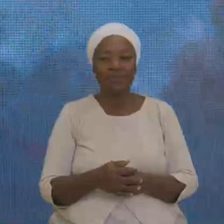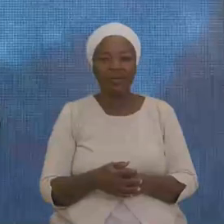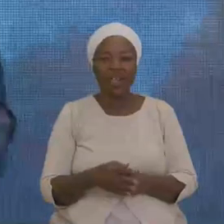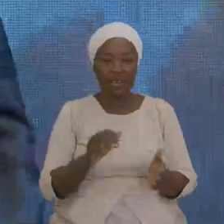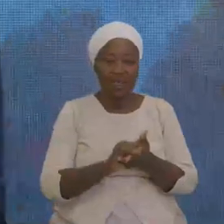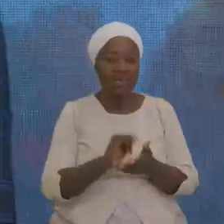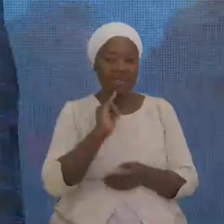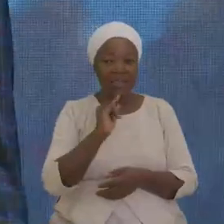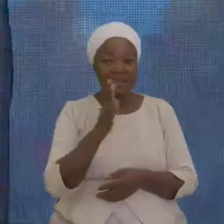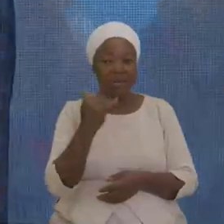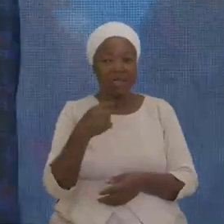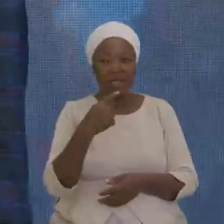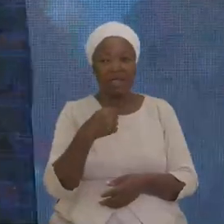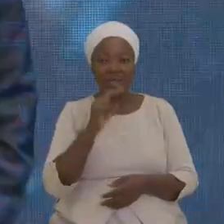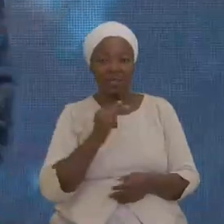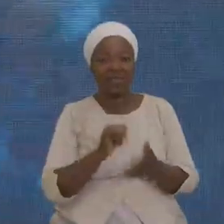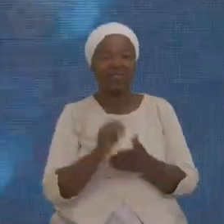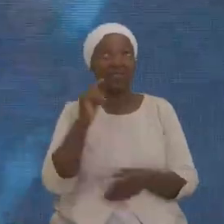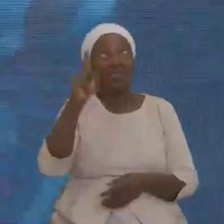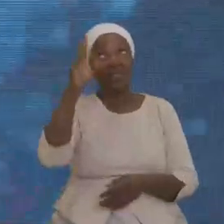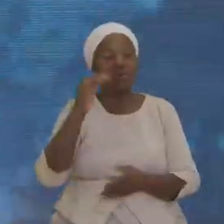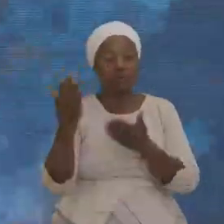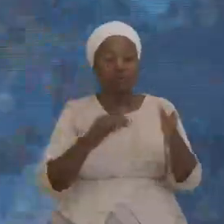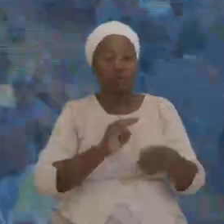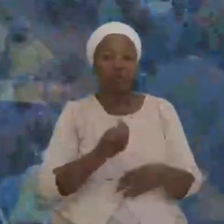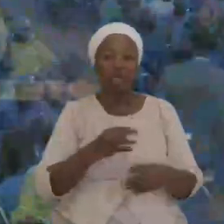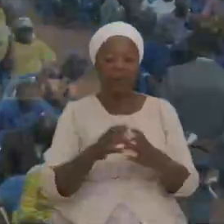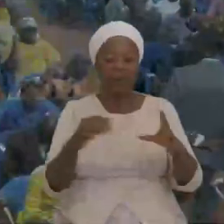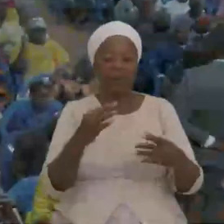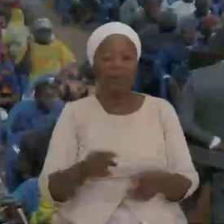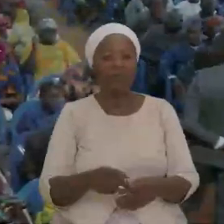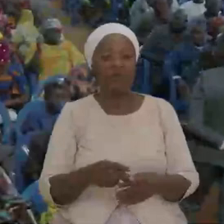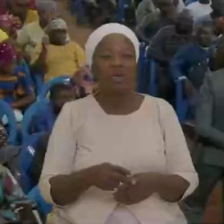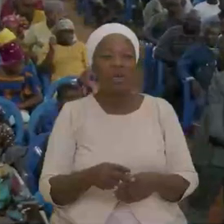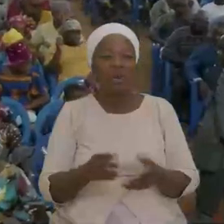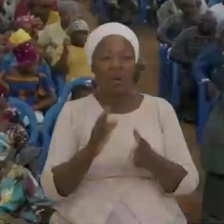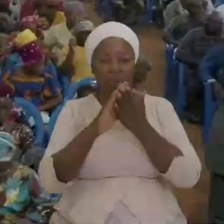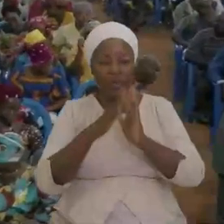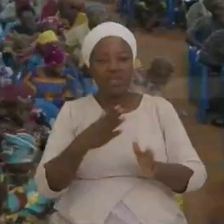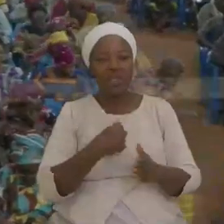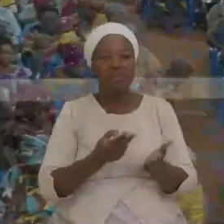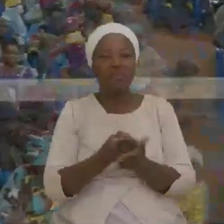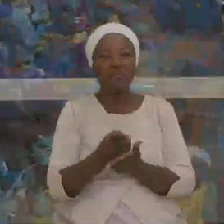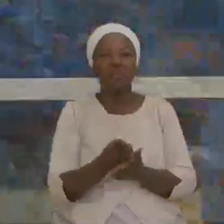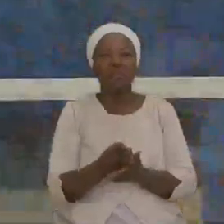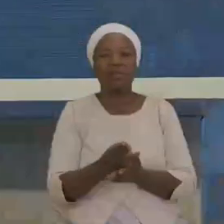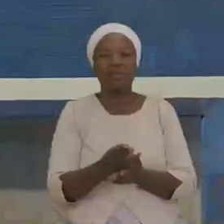C'est pourquoi il dit qui nous donnera l'abondance de la paix et de la fidélité.